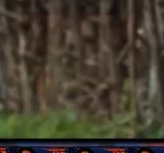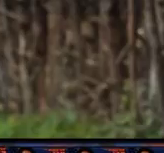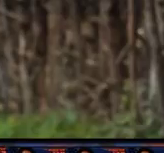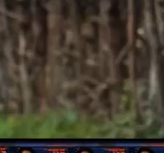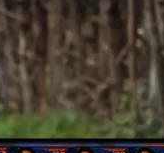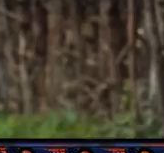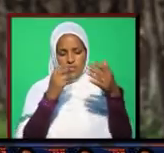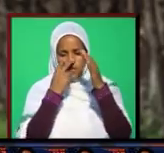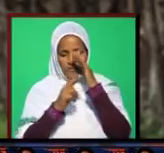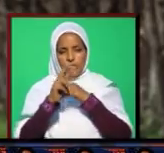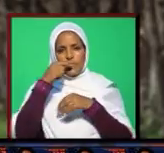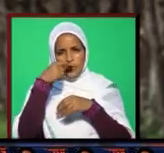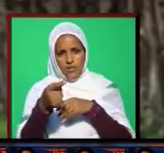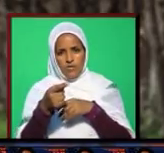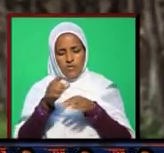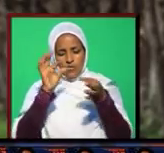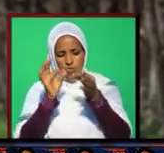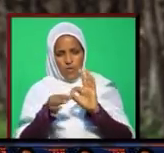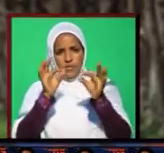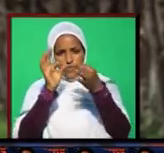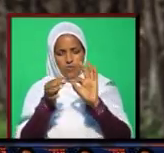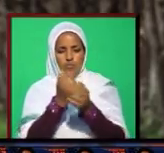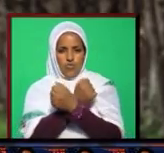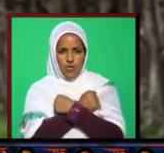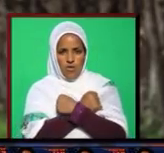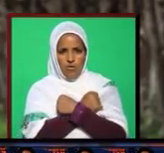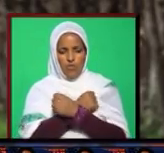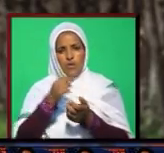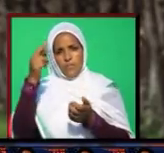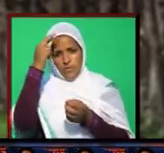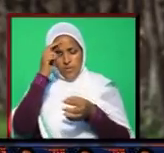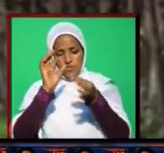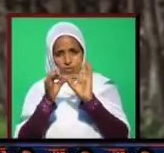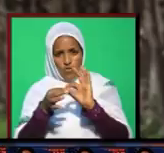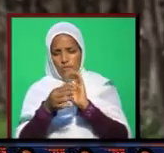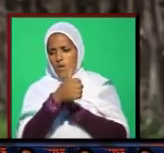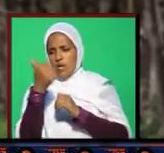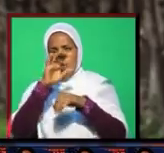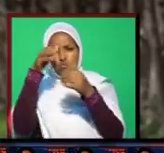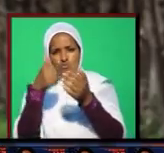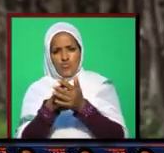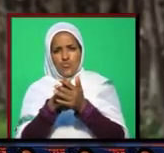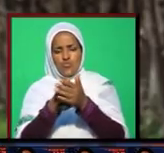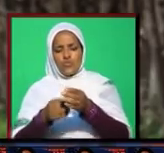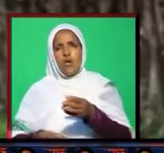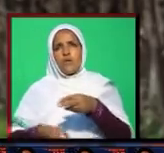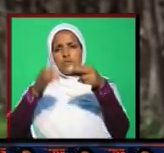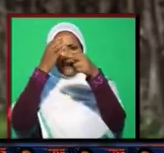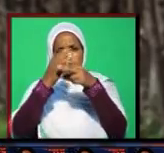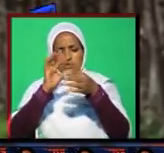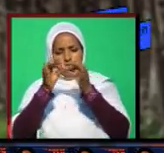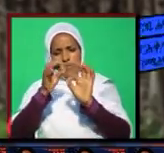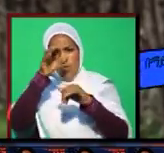በትንቢት ልትናገሩ ትርጓሜ ልትተረጉሙ እወዳለሁ። ምክንያቱም ትርጓሜ ሰው ሌላውን ሁሉ ያንጻል። ትርጓሜ